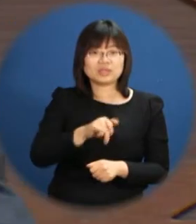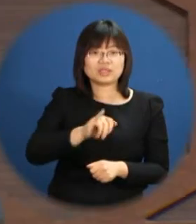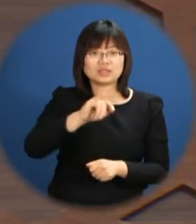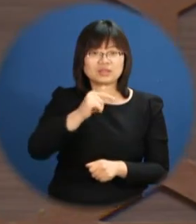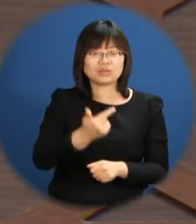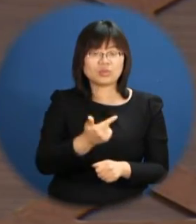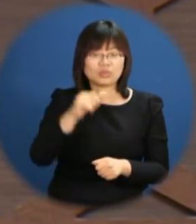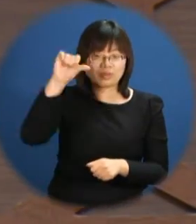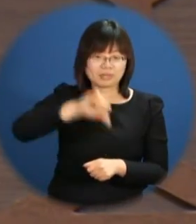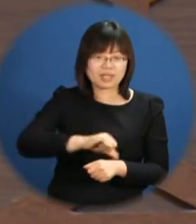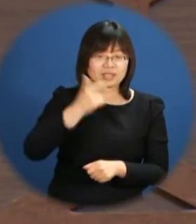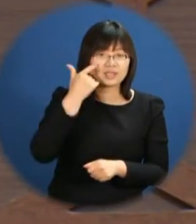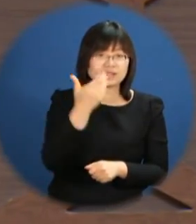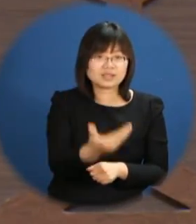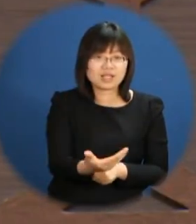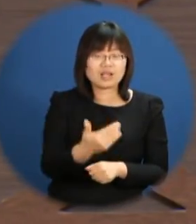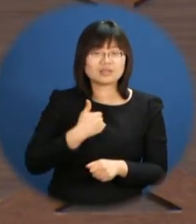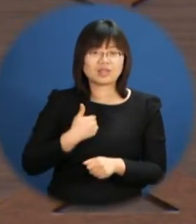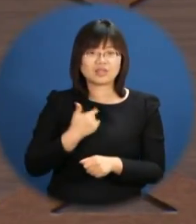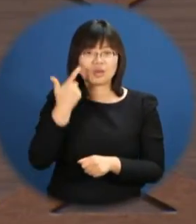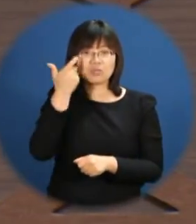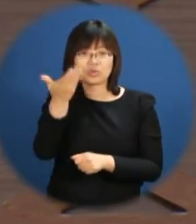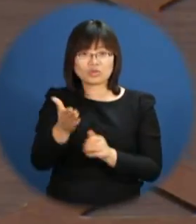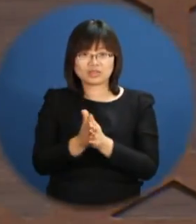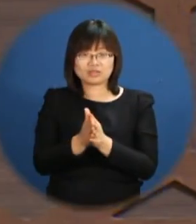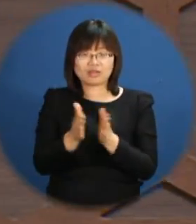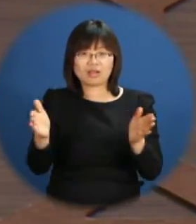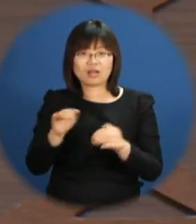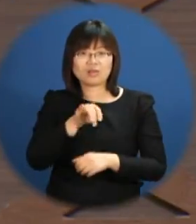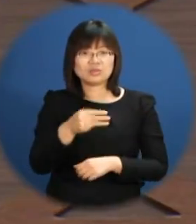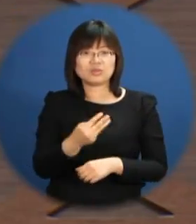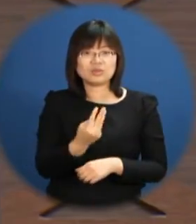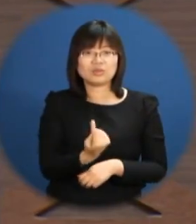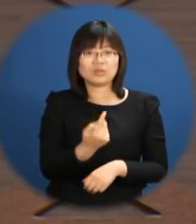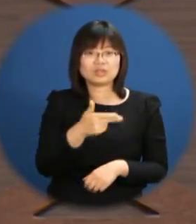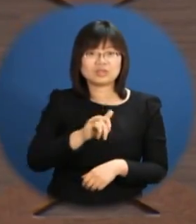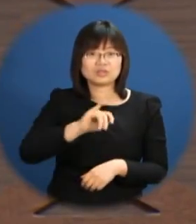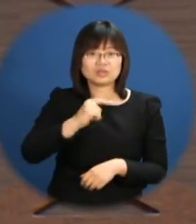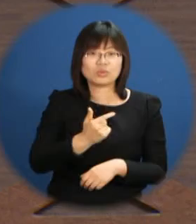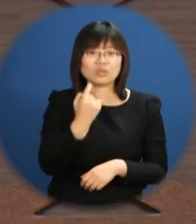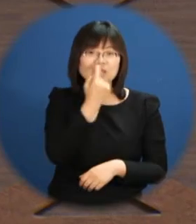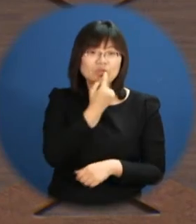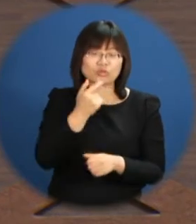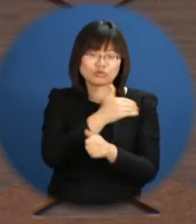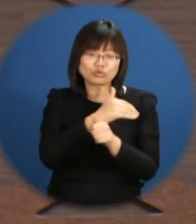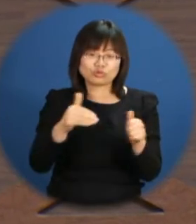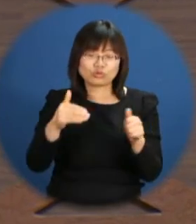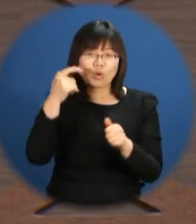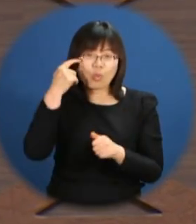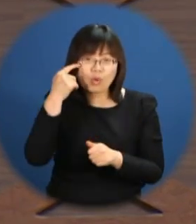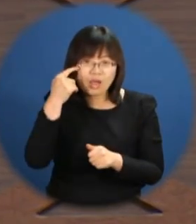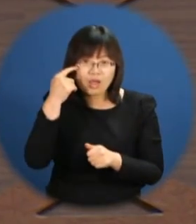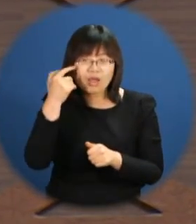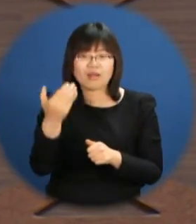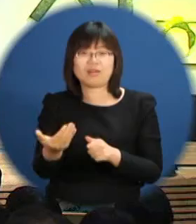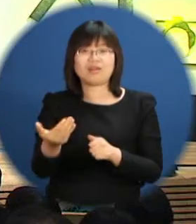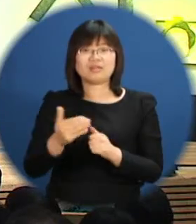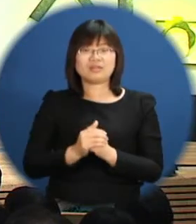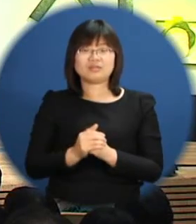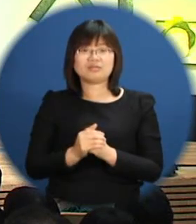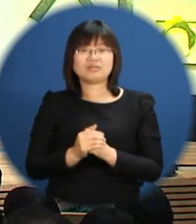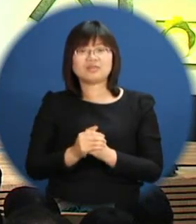왜 제가 이렇게 물어보기 시작했습니다 of log 스톤을 꼭 죽여야만 했을까 근데